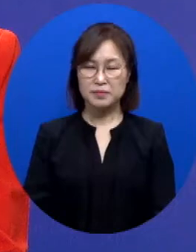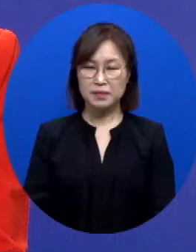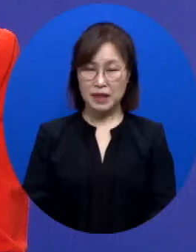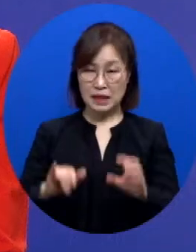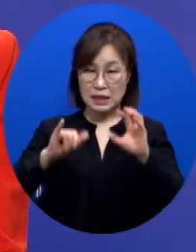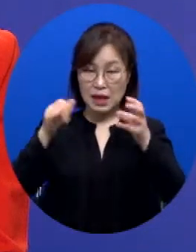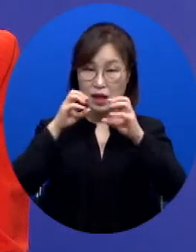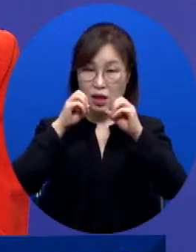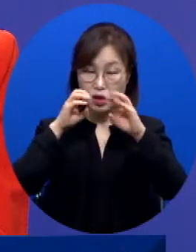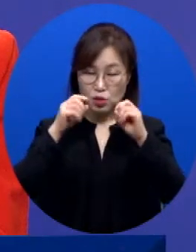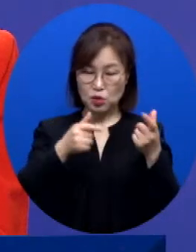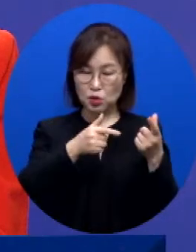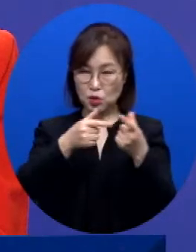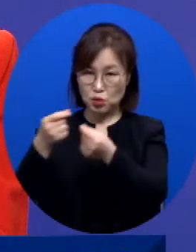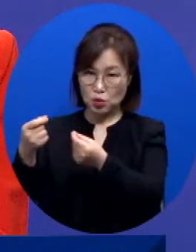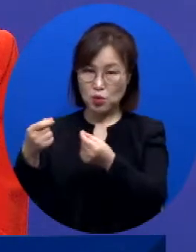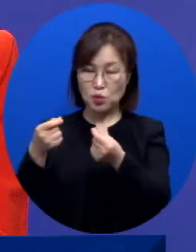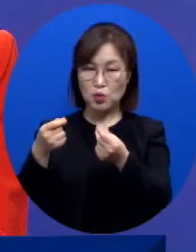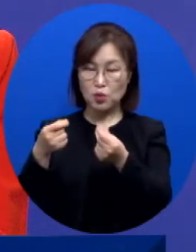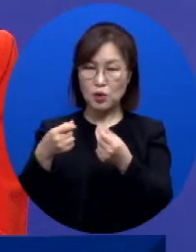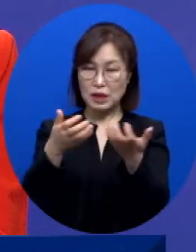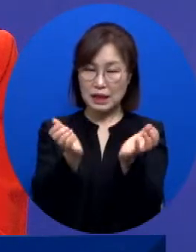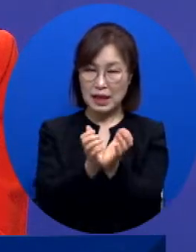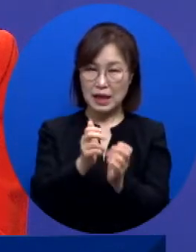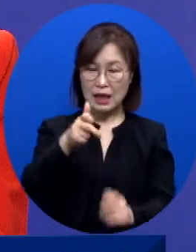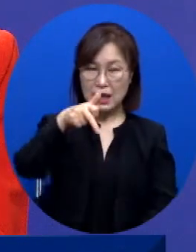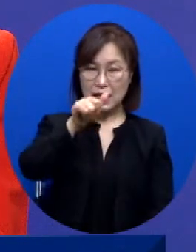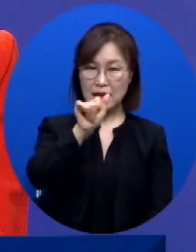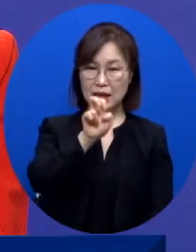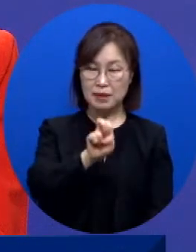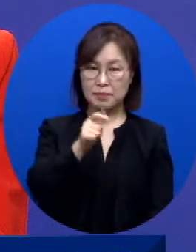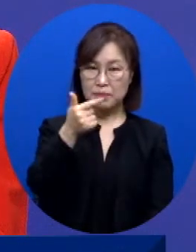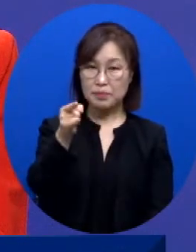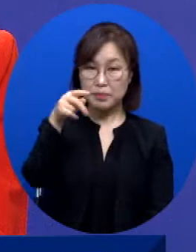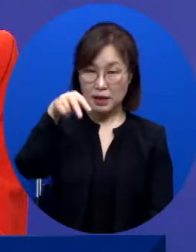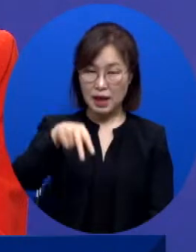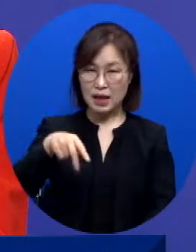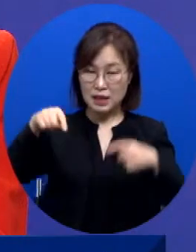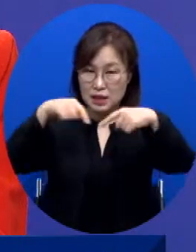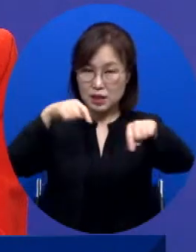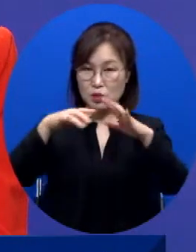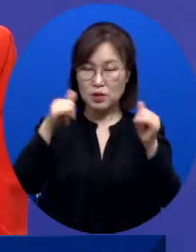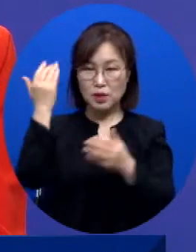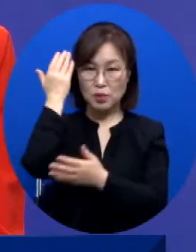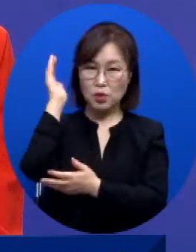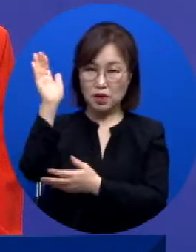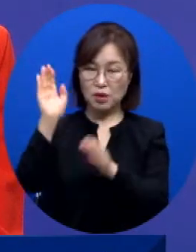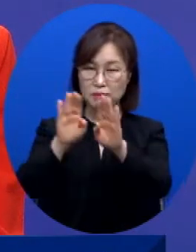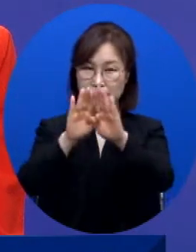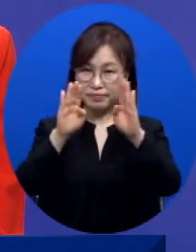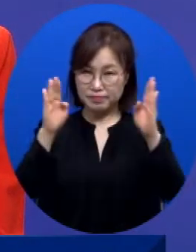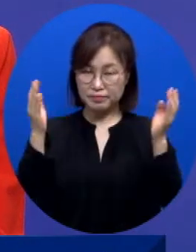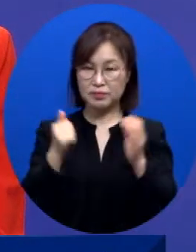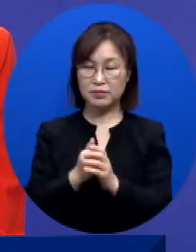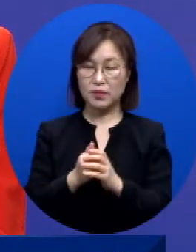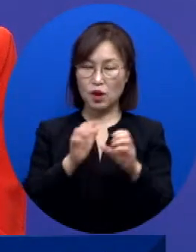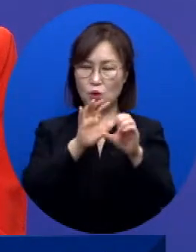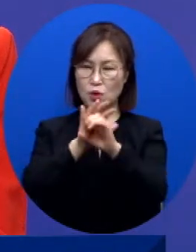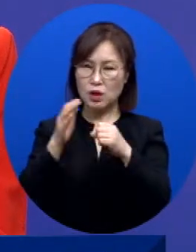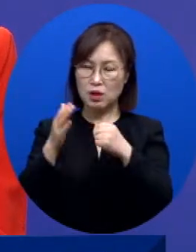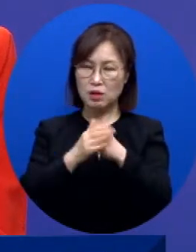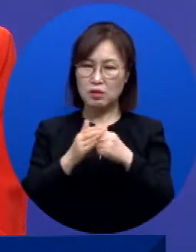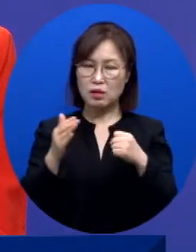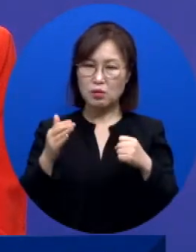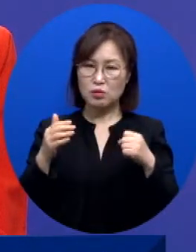세계 선교 동역 네트워크 힘넷이 2021 국제 선교 지도자 포럼을 개최했습니다. 코로나 이후 위축된